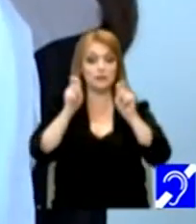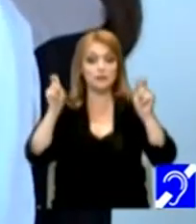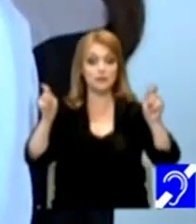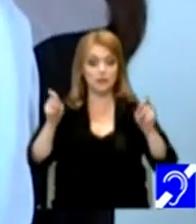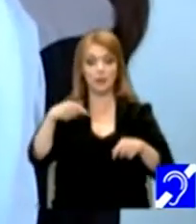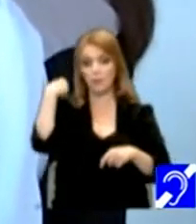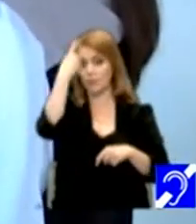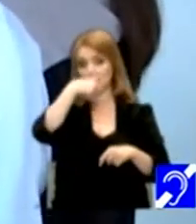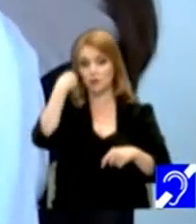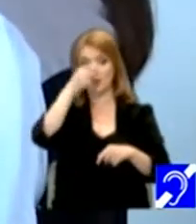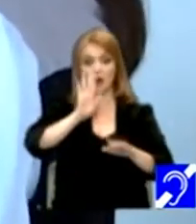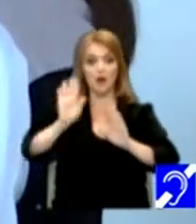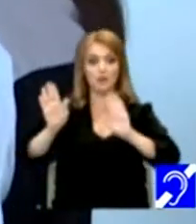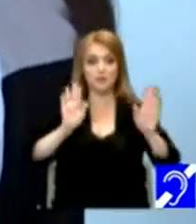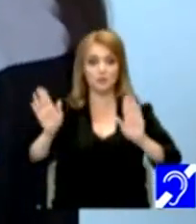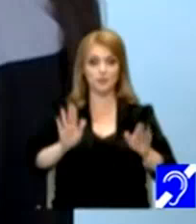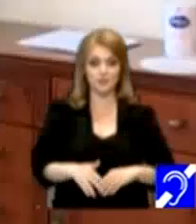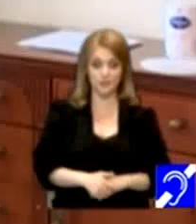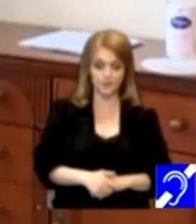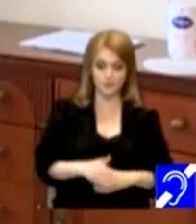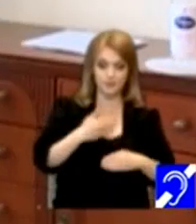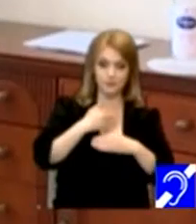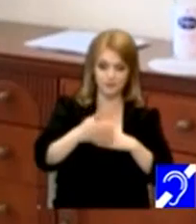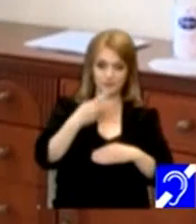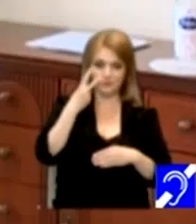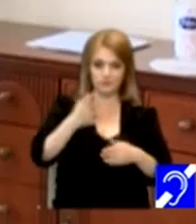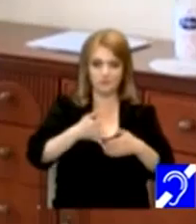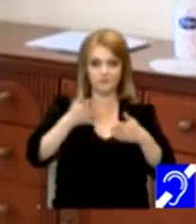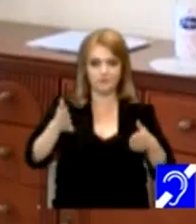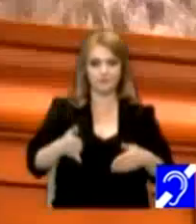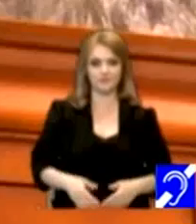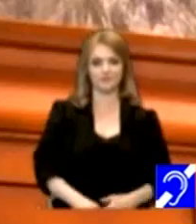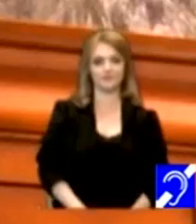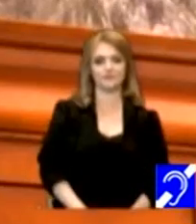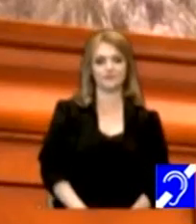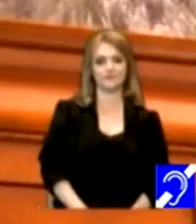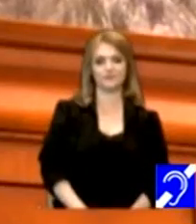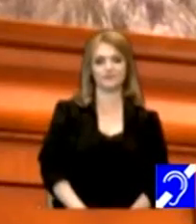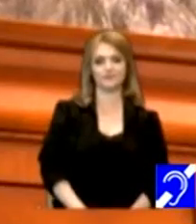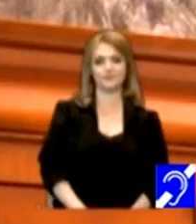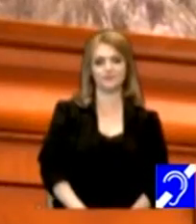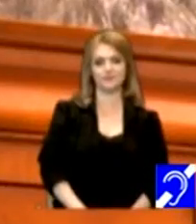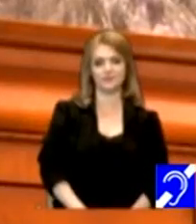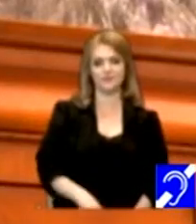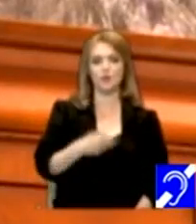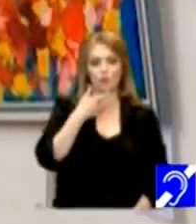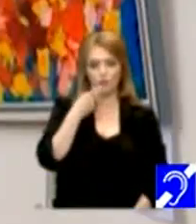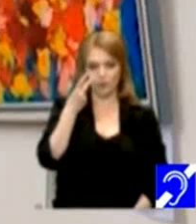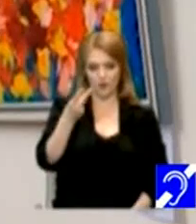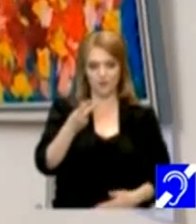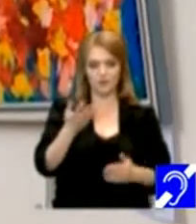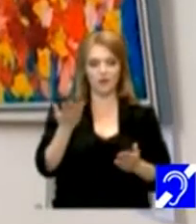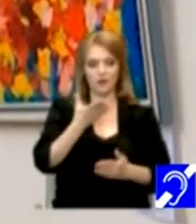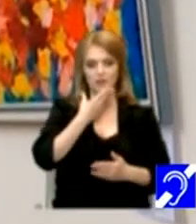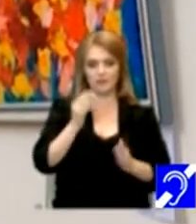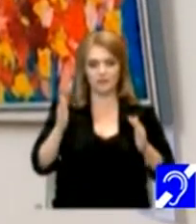tablouri pictate de Lavinia Ioniță, soția ambasadorului României în Republica Moldova, Daniel Ioniță. Îi admirăm și noi lucrările